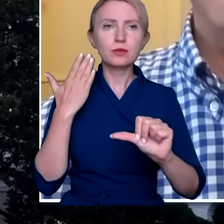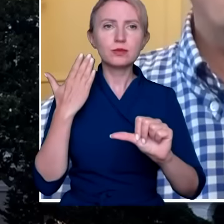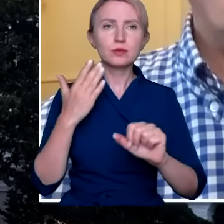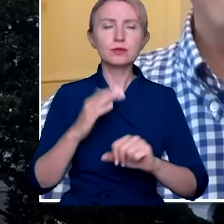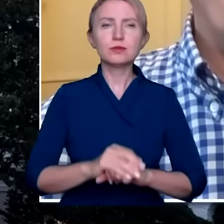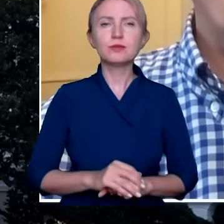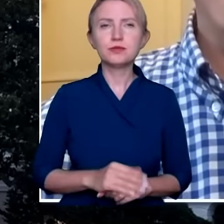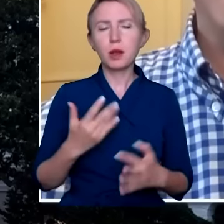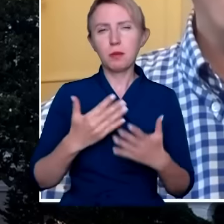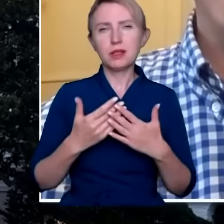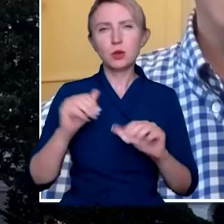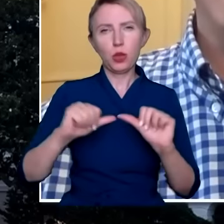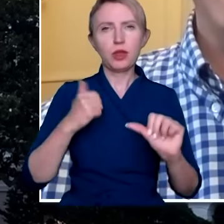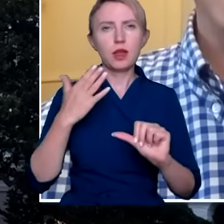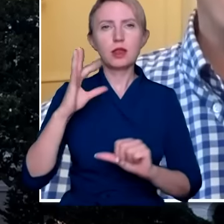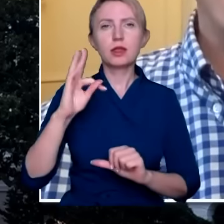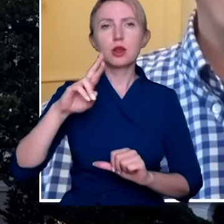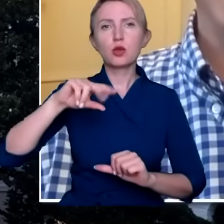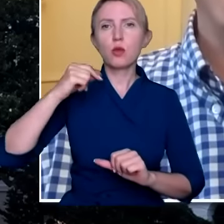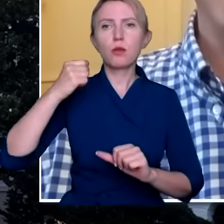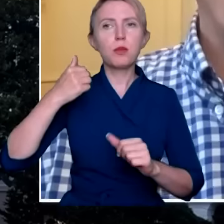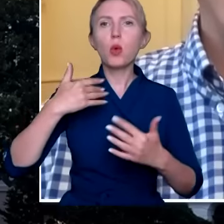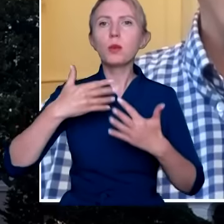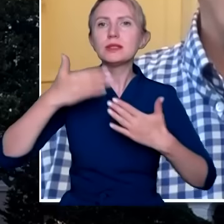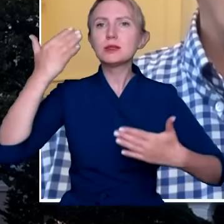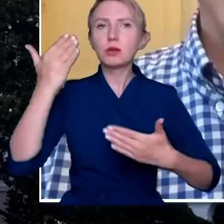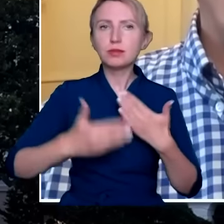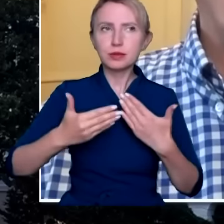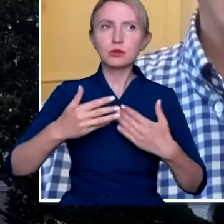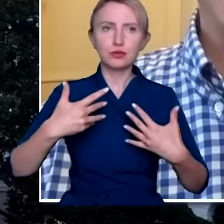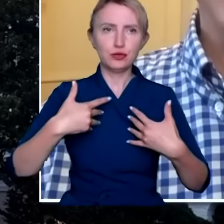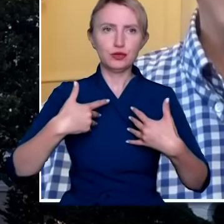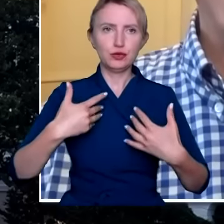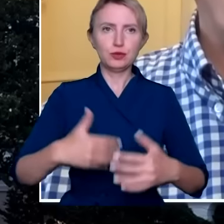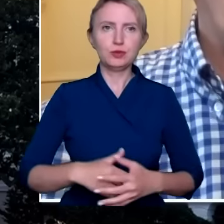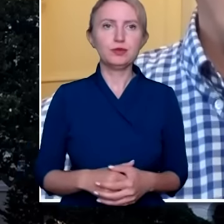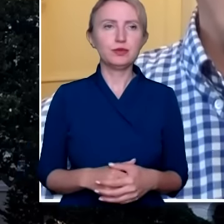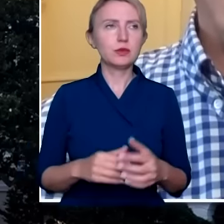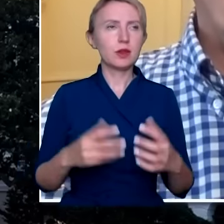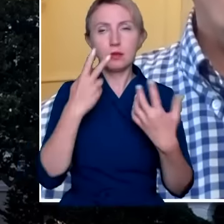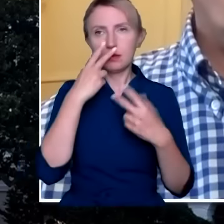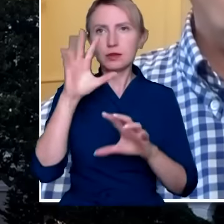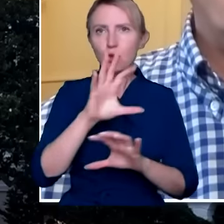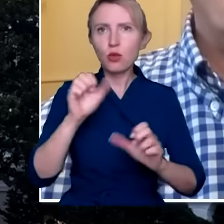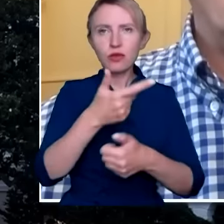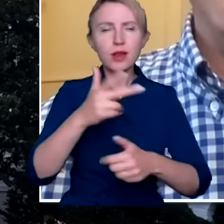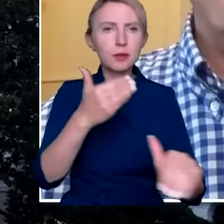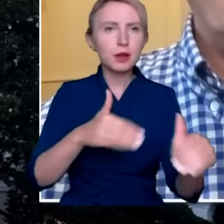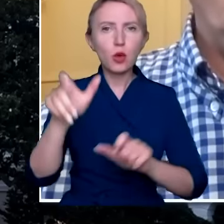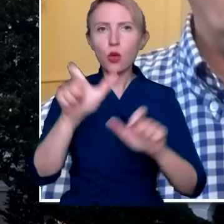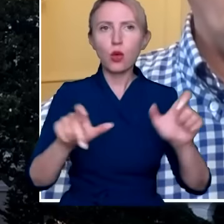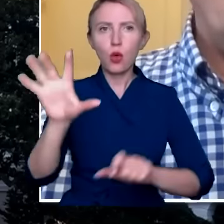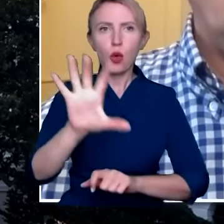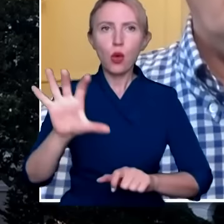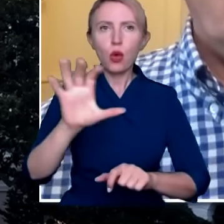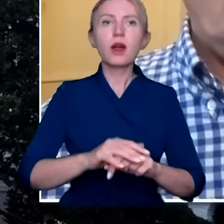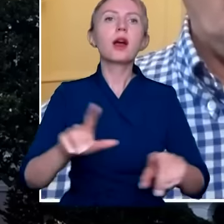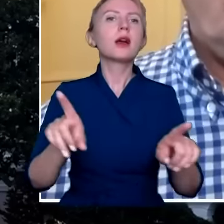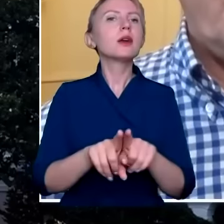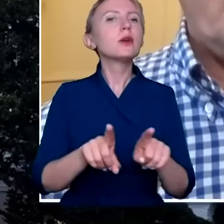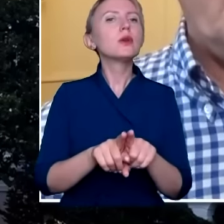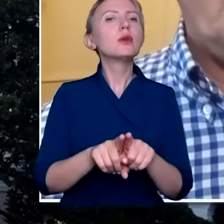tydzień temu Trump mało nie stracił życia na oczach milionów Amerykanów. I też no, to